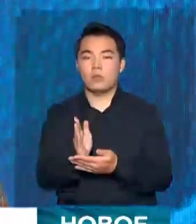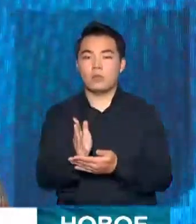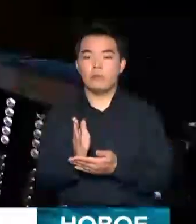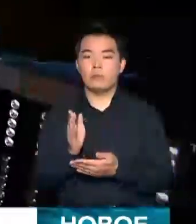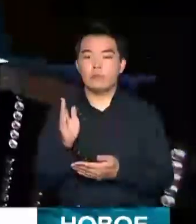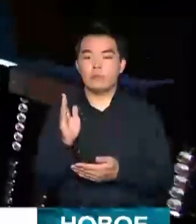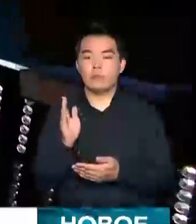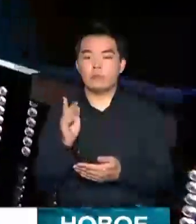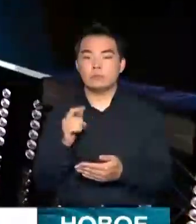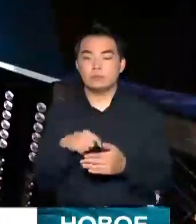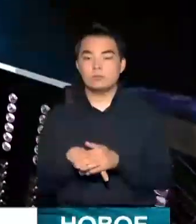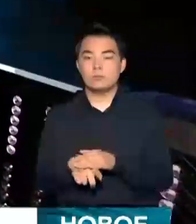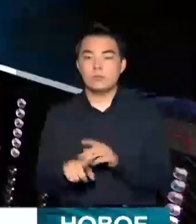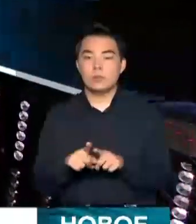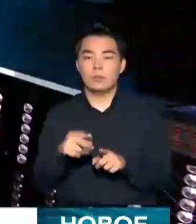президент.